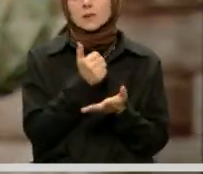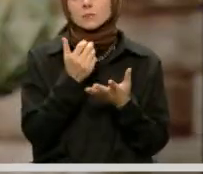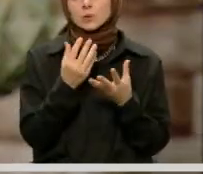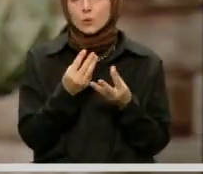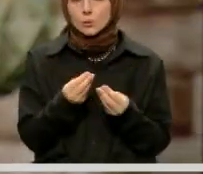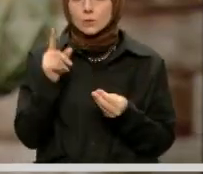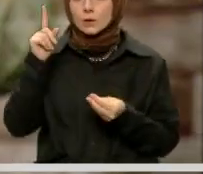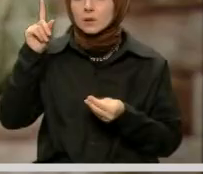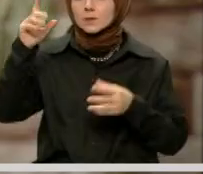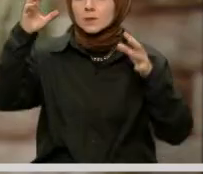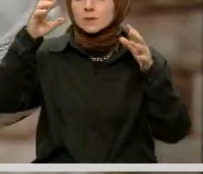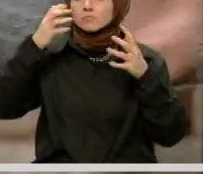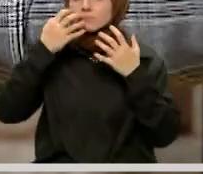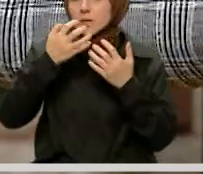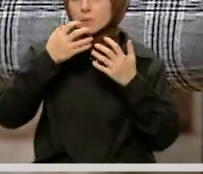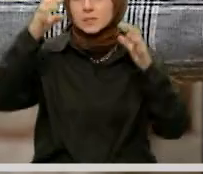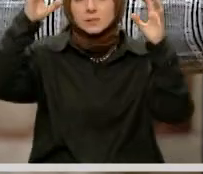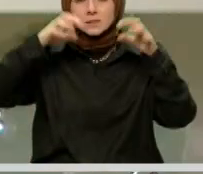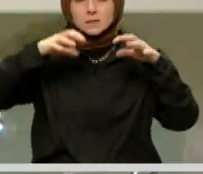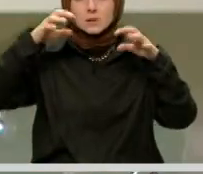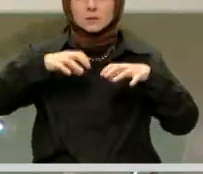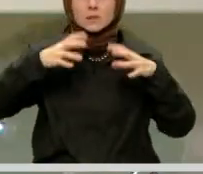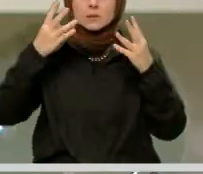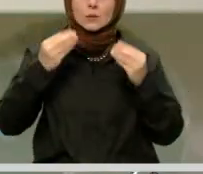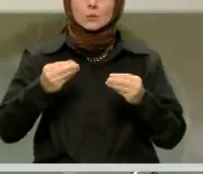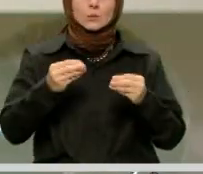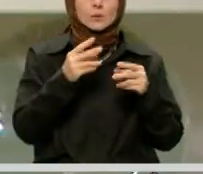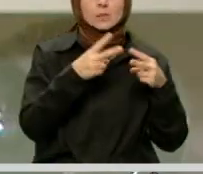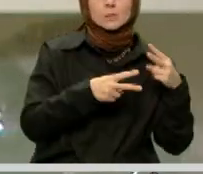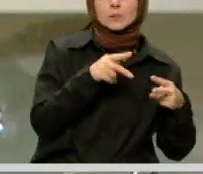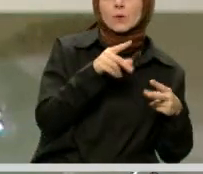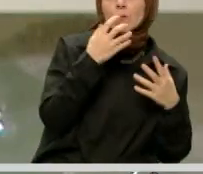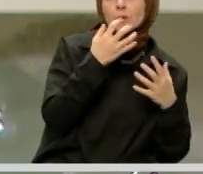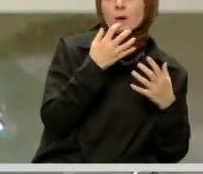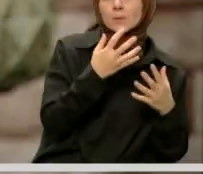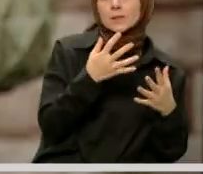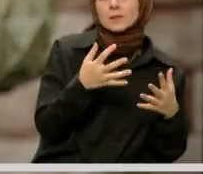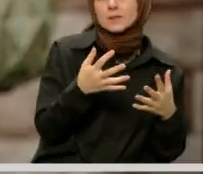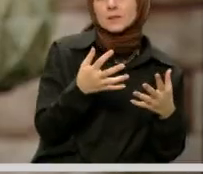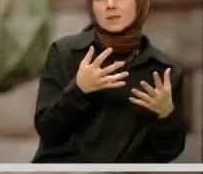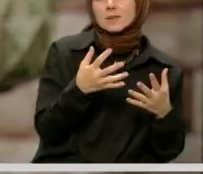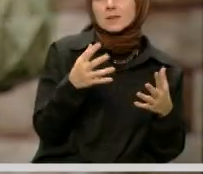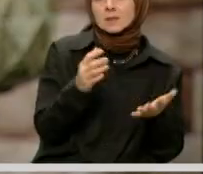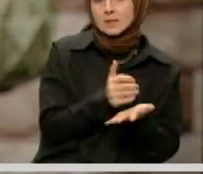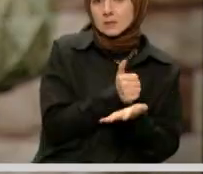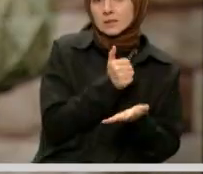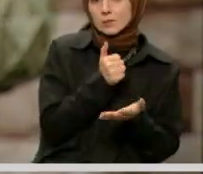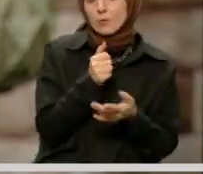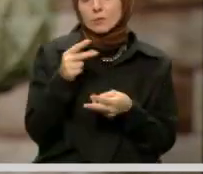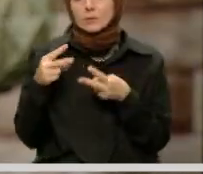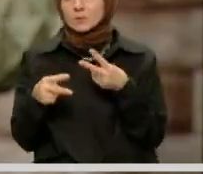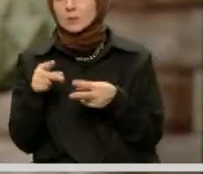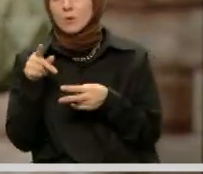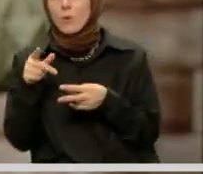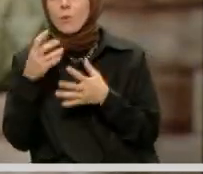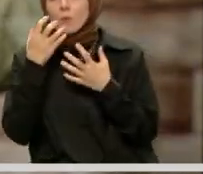sağanak sağanak indiriyor. Kimisi o rahmete kucak açıyor, kimisi o rahmete kapılarını kapatıyor. O rahmete kucak açanlar